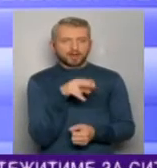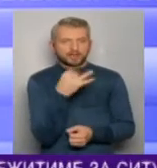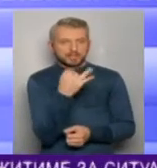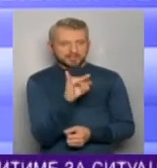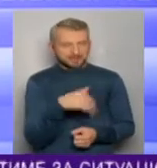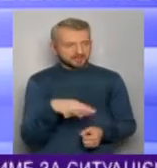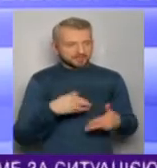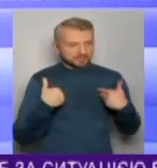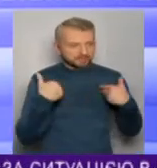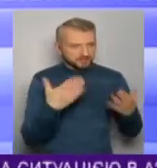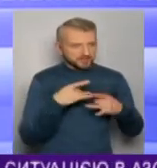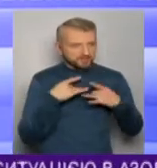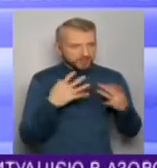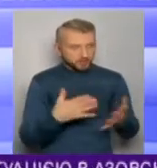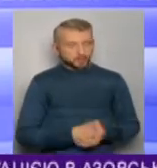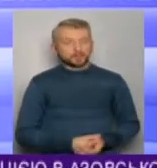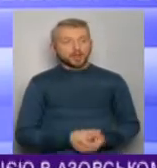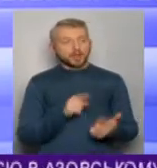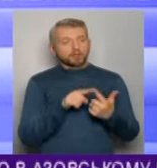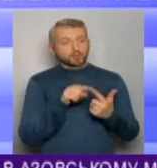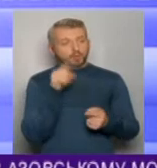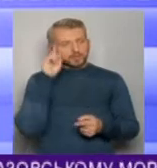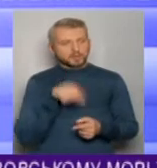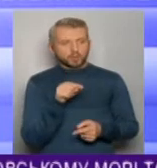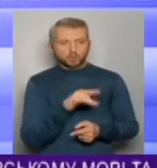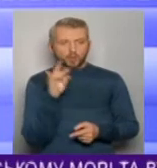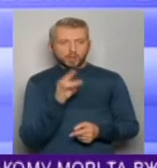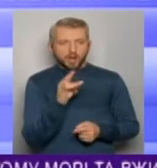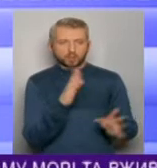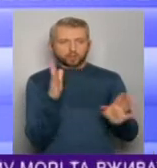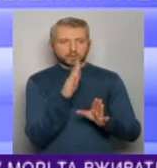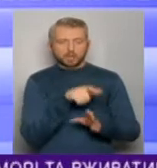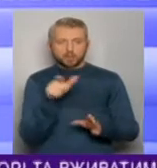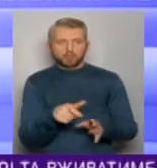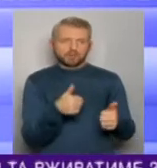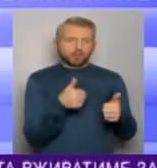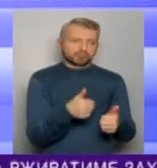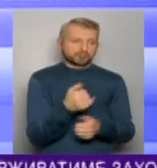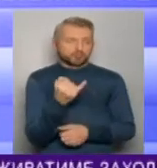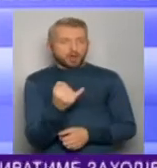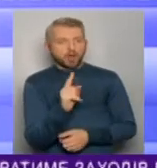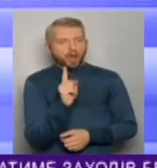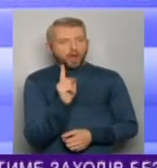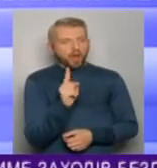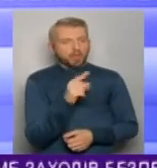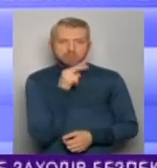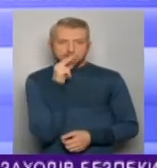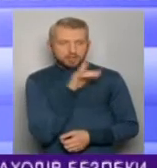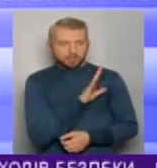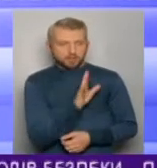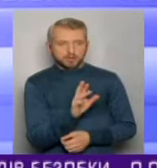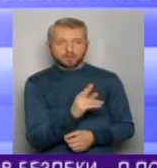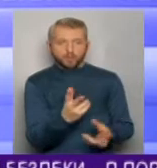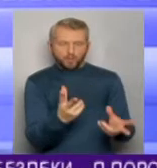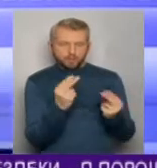Приєднуємось да. до вас. По-друге, ви знаєте, цього разу синоптики, хорошо чи погано, але не помилилися, як вони